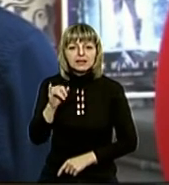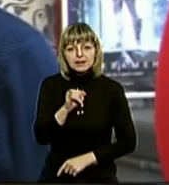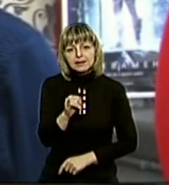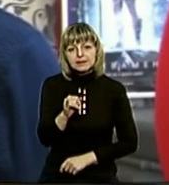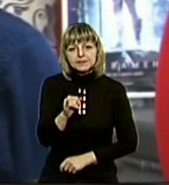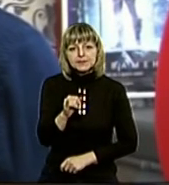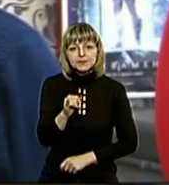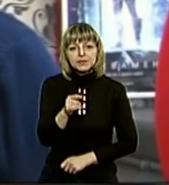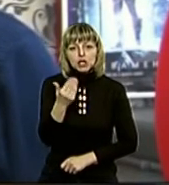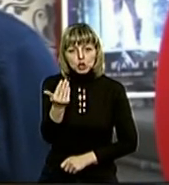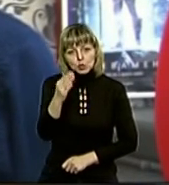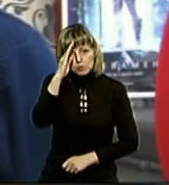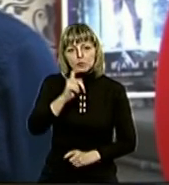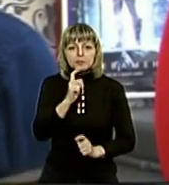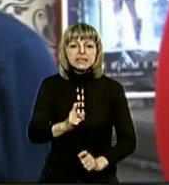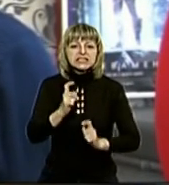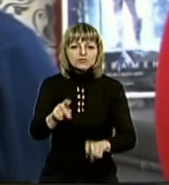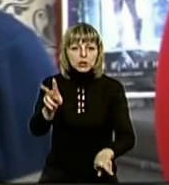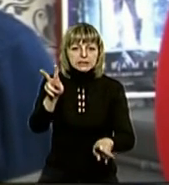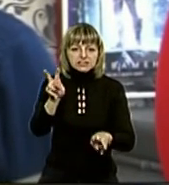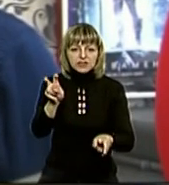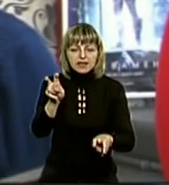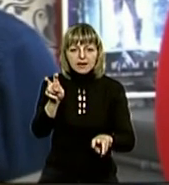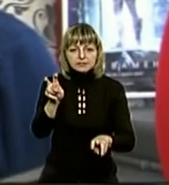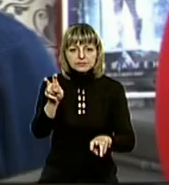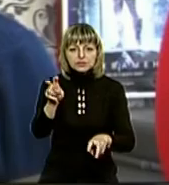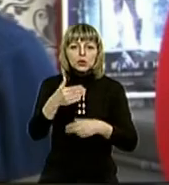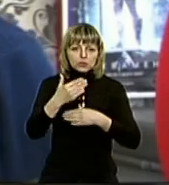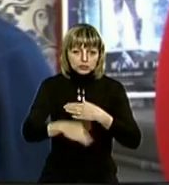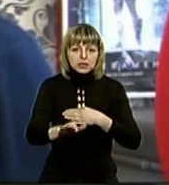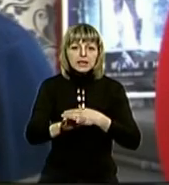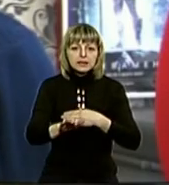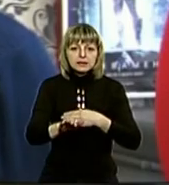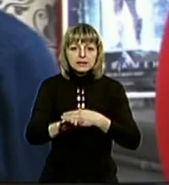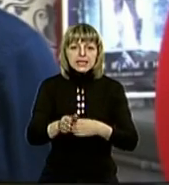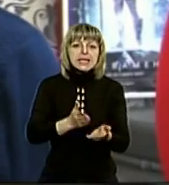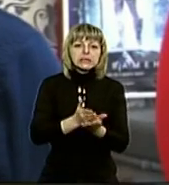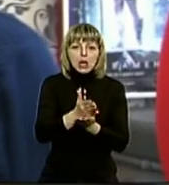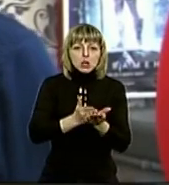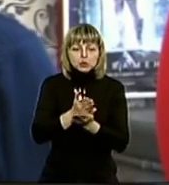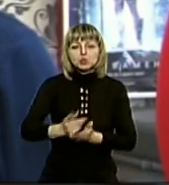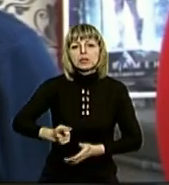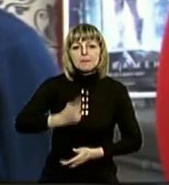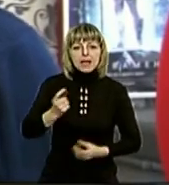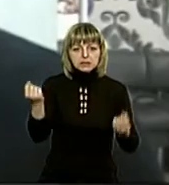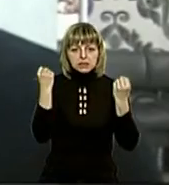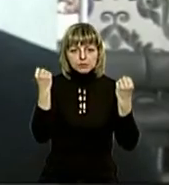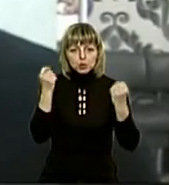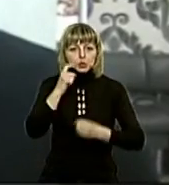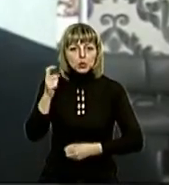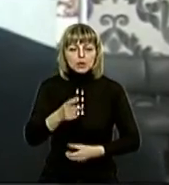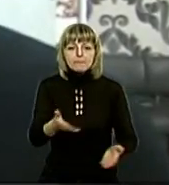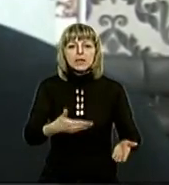йому присвоїли звання вже заслужений майстер спорту